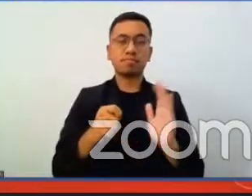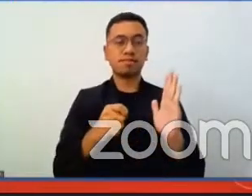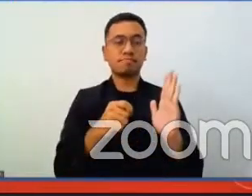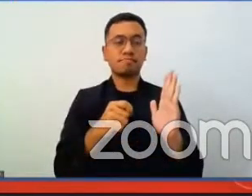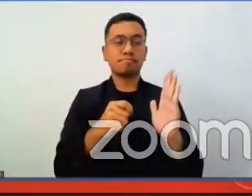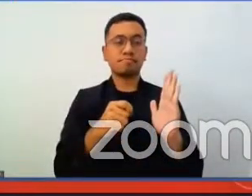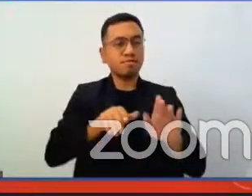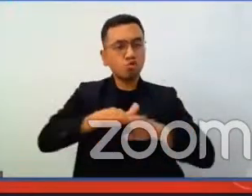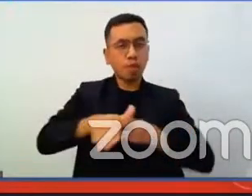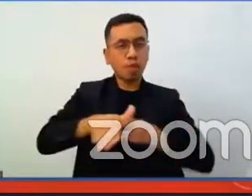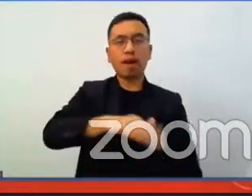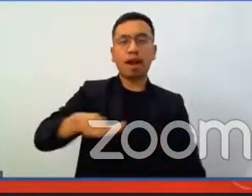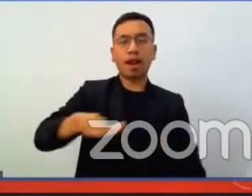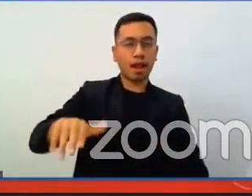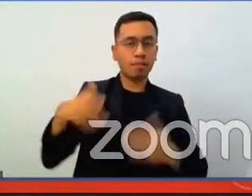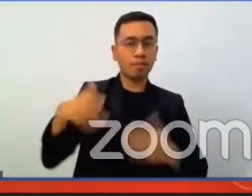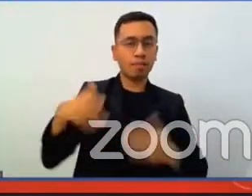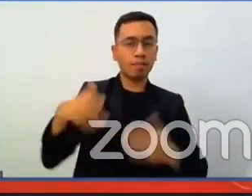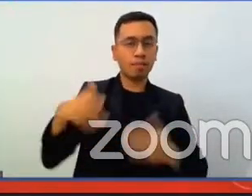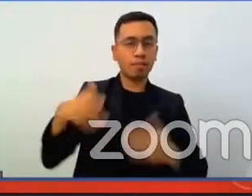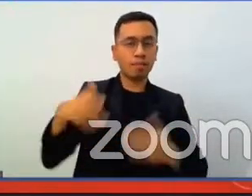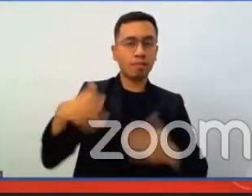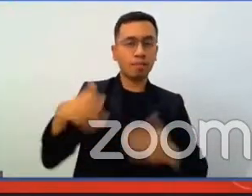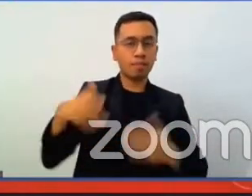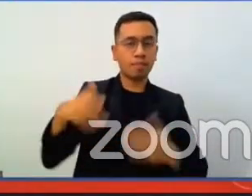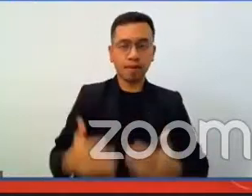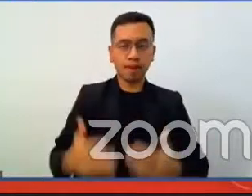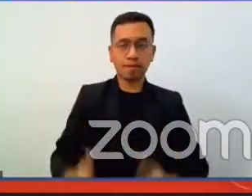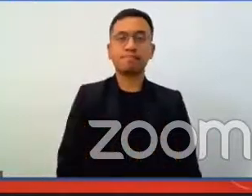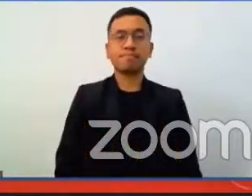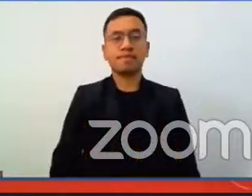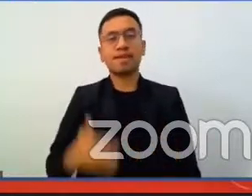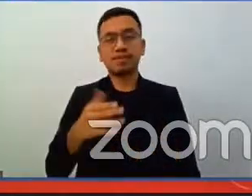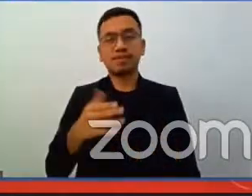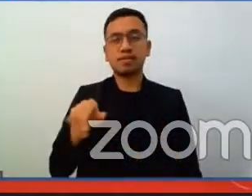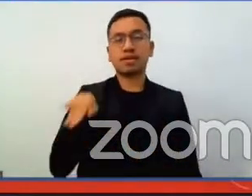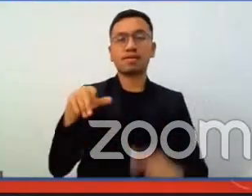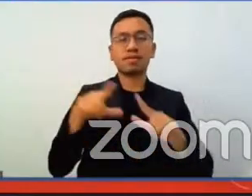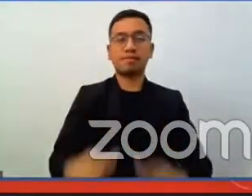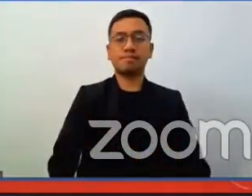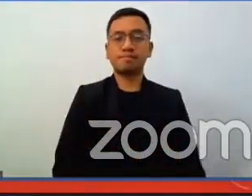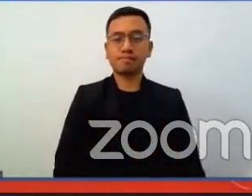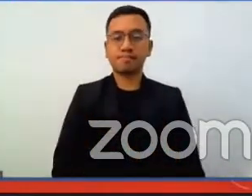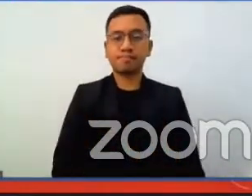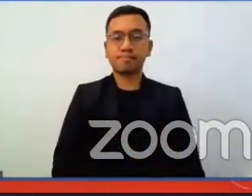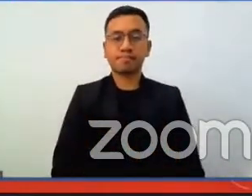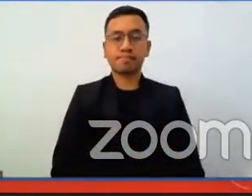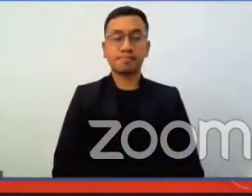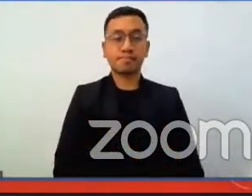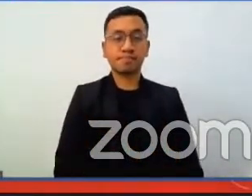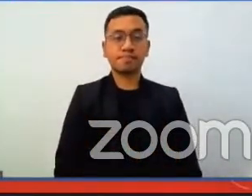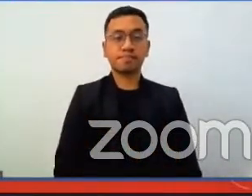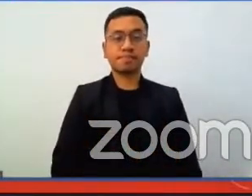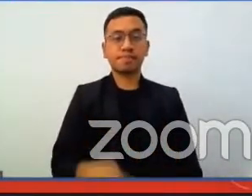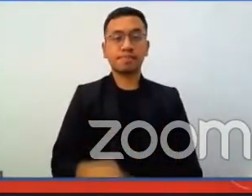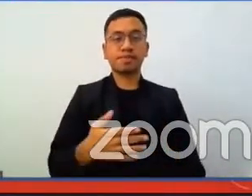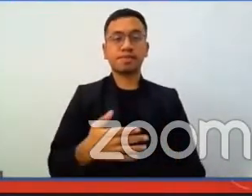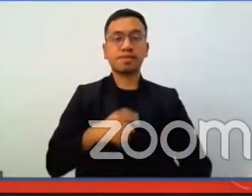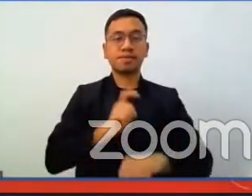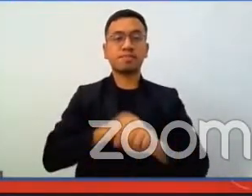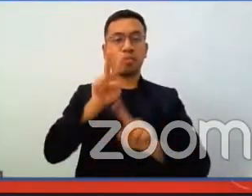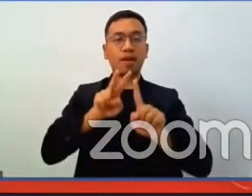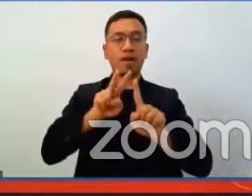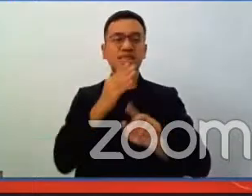Gitu Pak. Makasih Ibu pertanyaannya. Baik, terima kasih Pak Riza. Baik Bapak Ibu, ini kita sudah